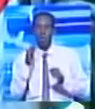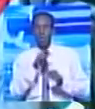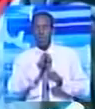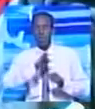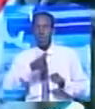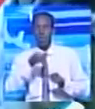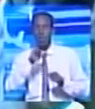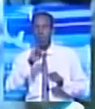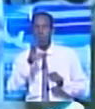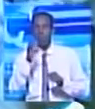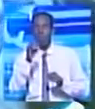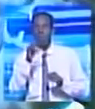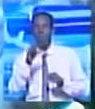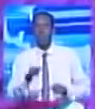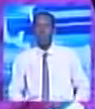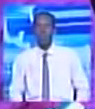Guelleh.